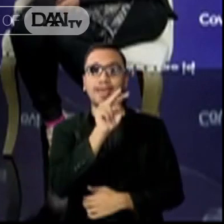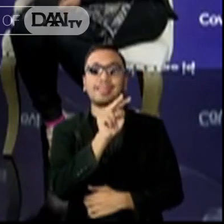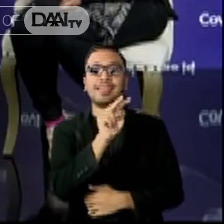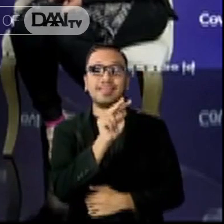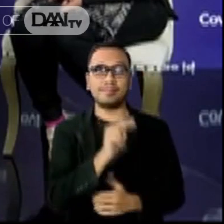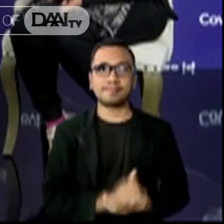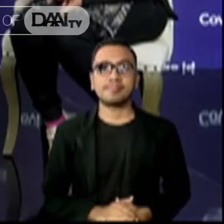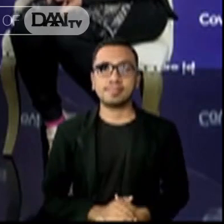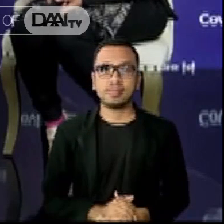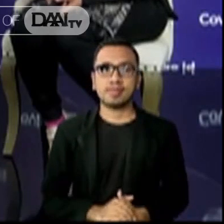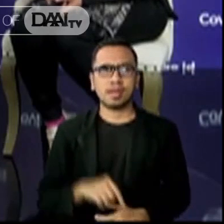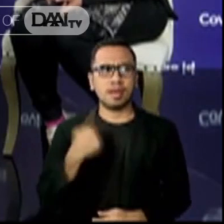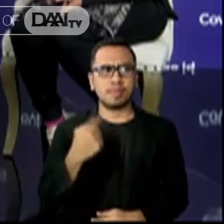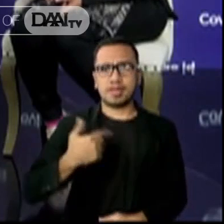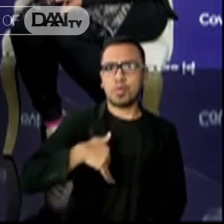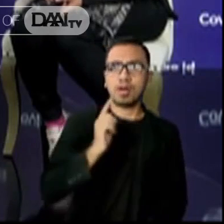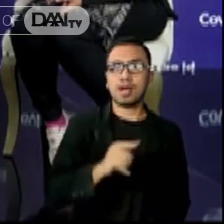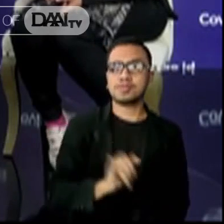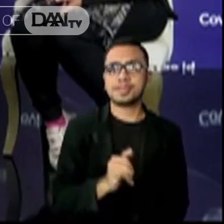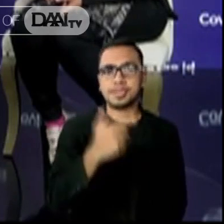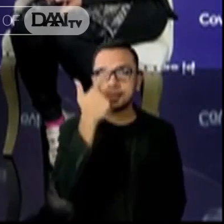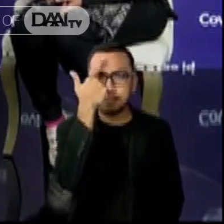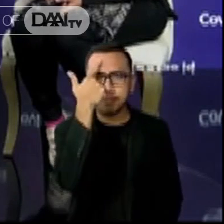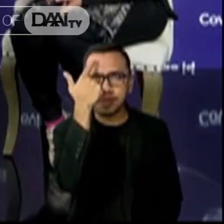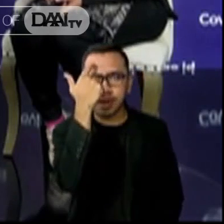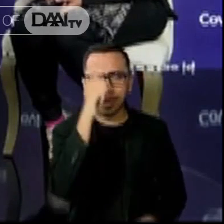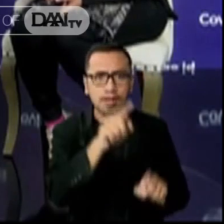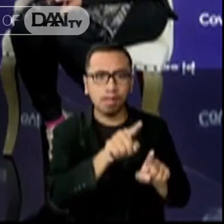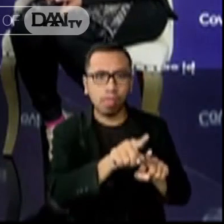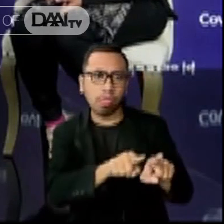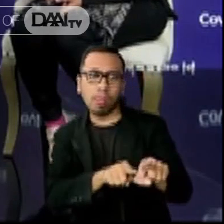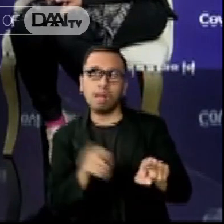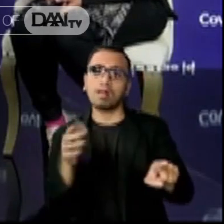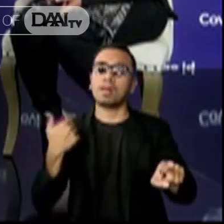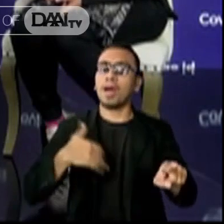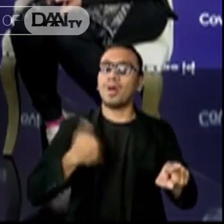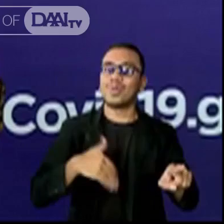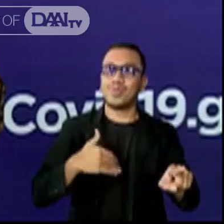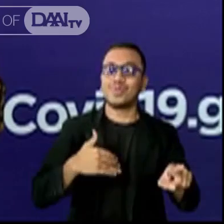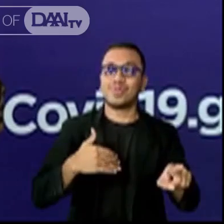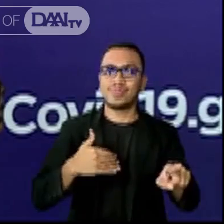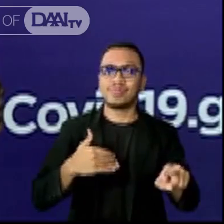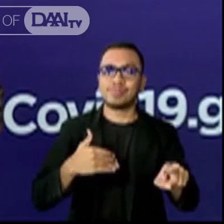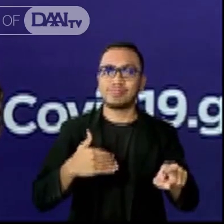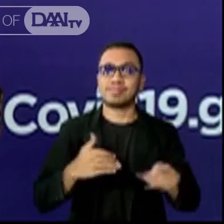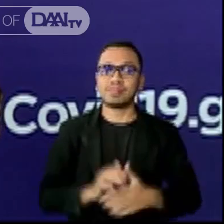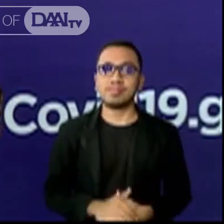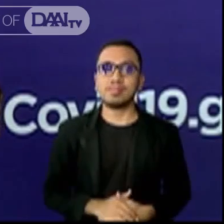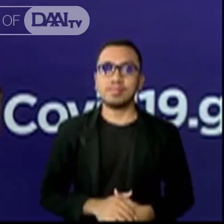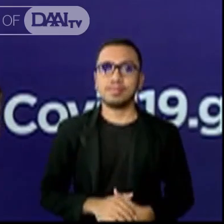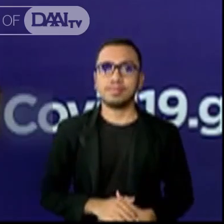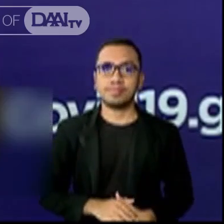juga tidak ingin ada loss learning. Di situ terjadi hilangnya proses pembelajaran pada anak-anak